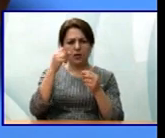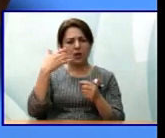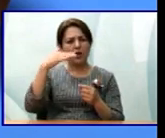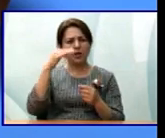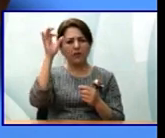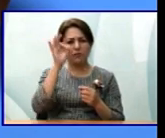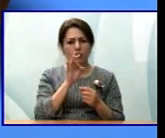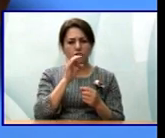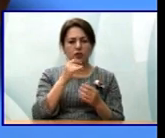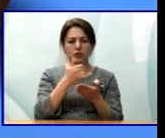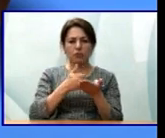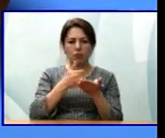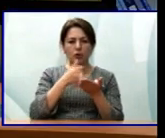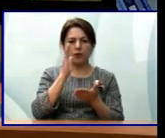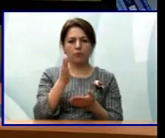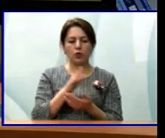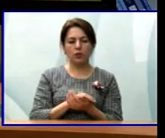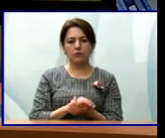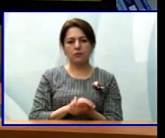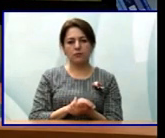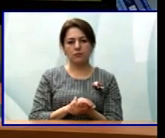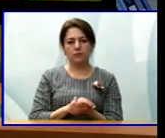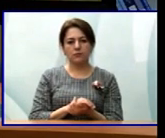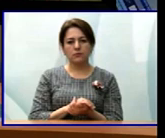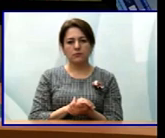50%gacha moylar bo'ladi.